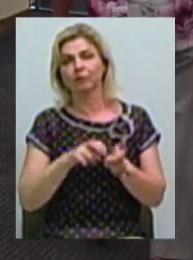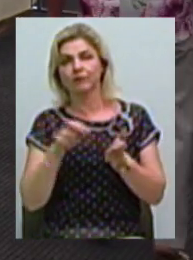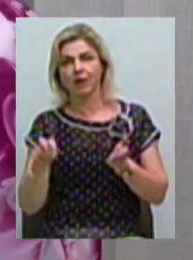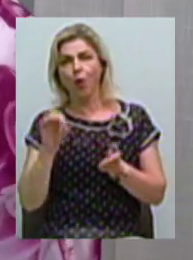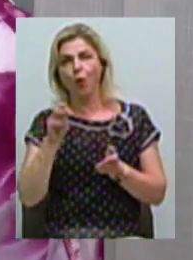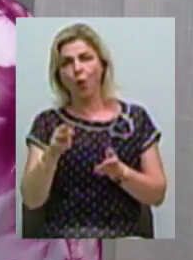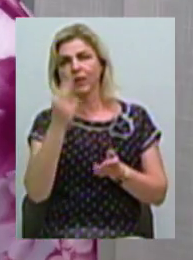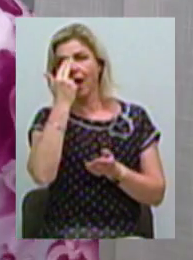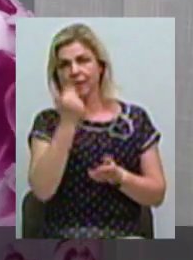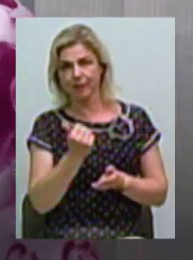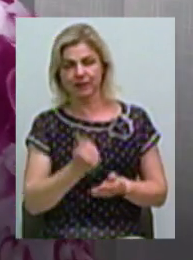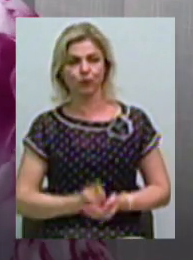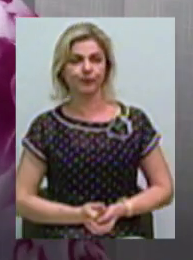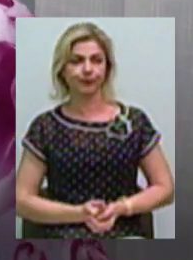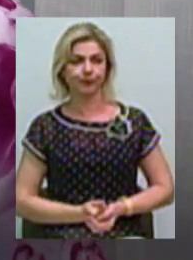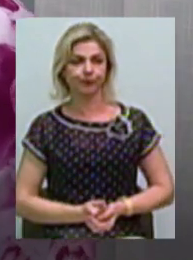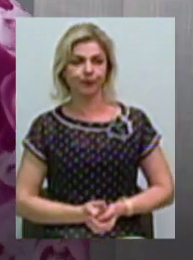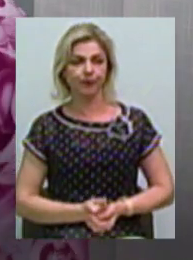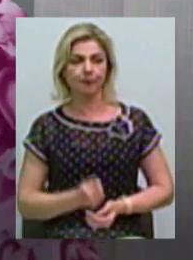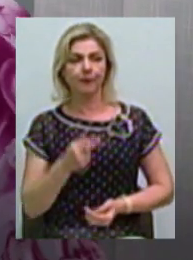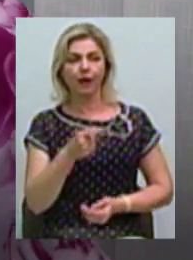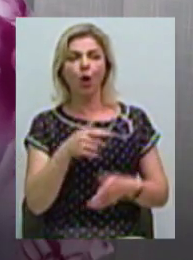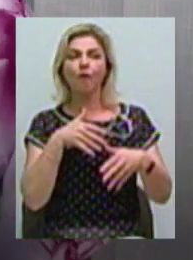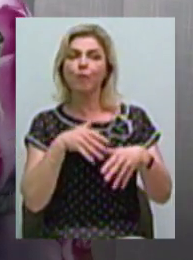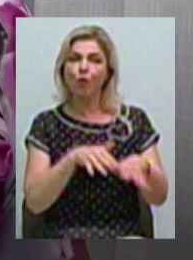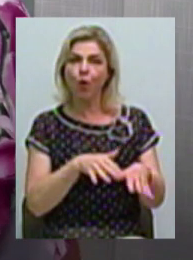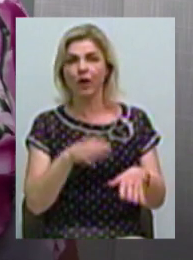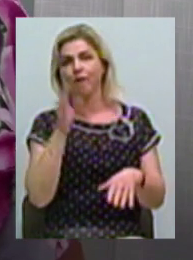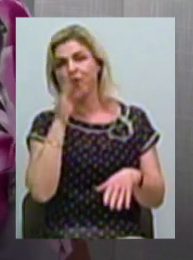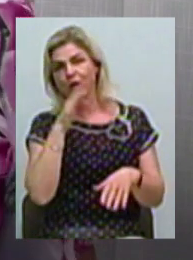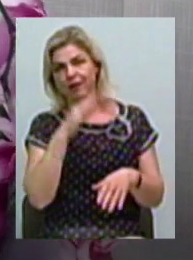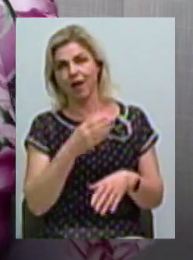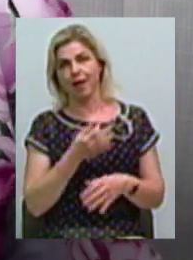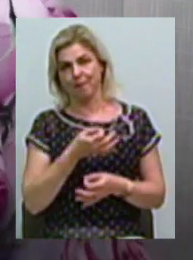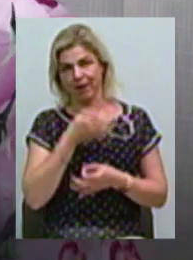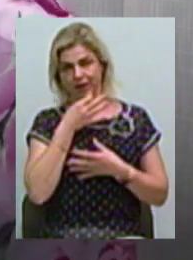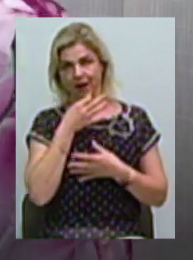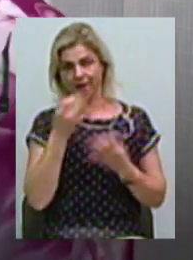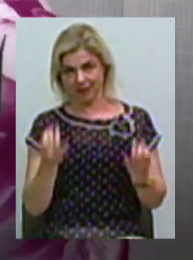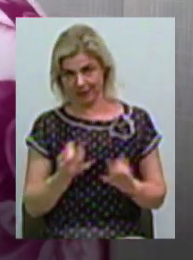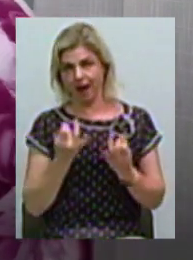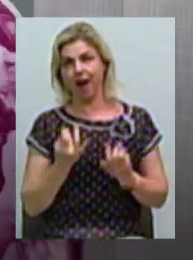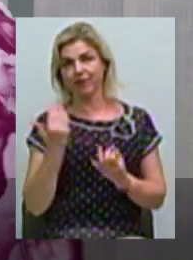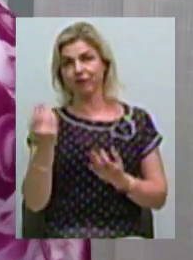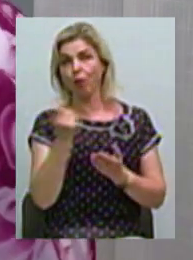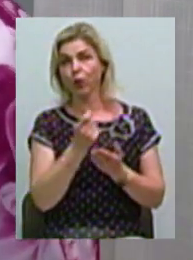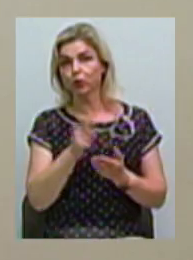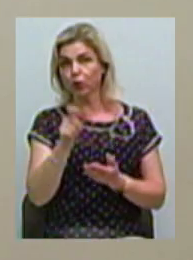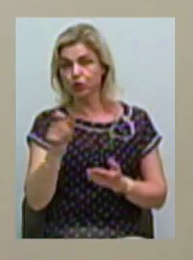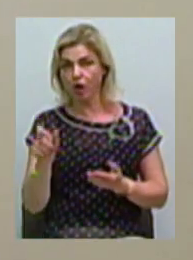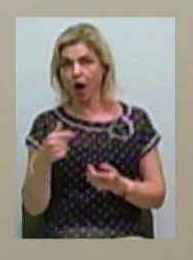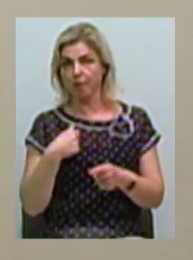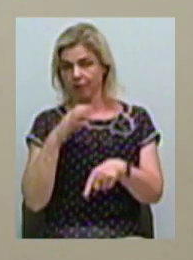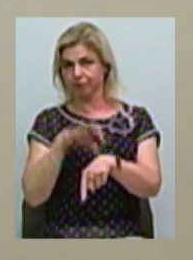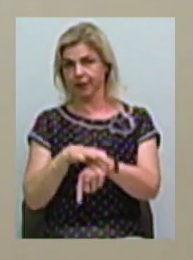академізму. Вода привлекає, море привлекає. Очевидь, його вода цікавить, море цікавить. І от ми відмічаємо в